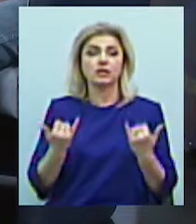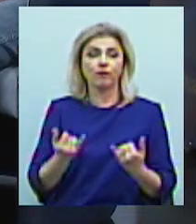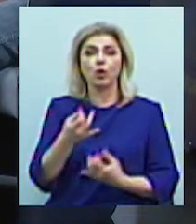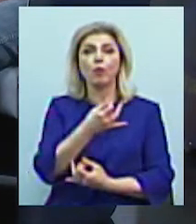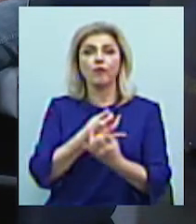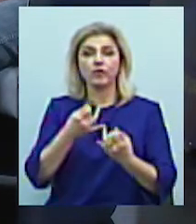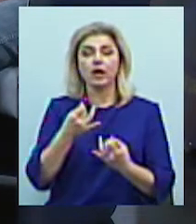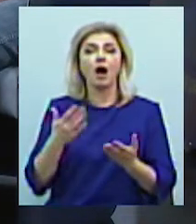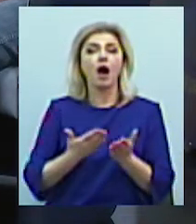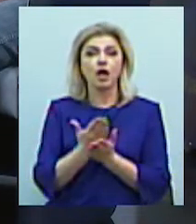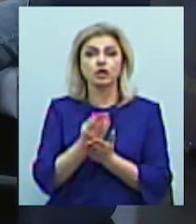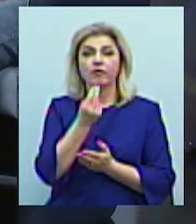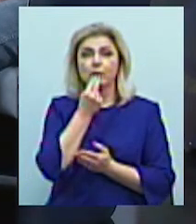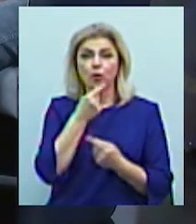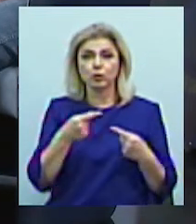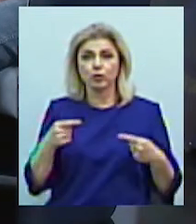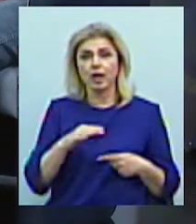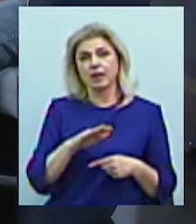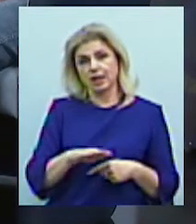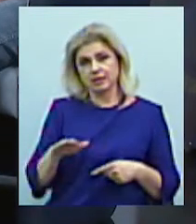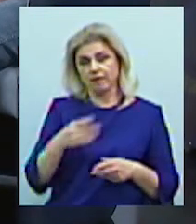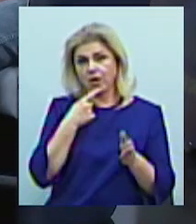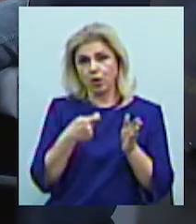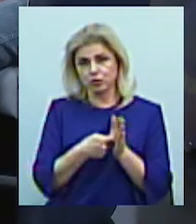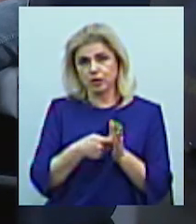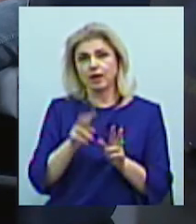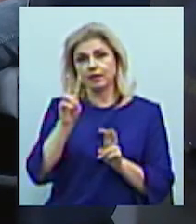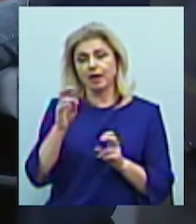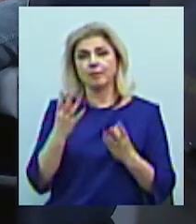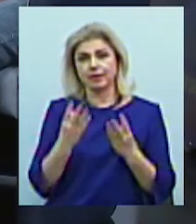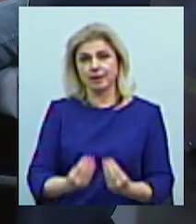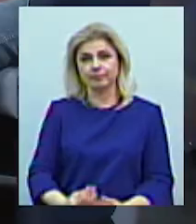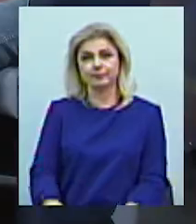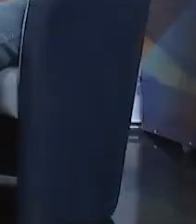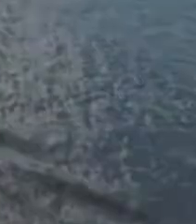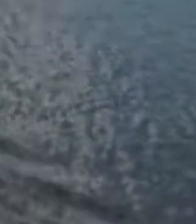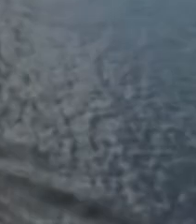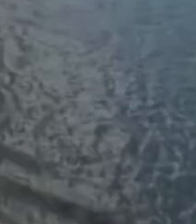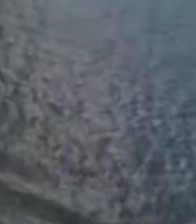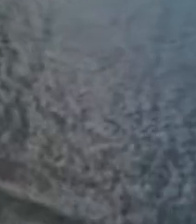обговорювали якість продуктів дитячого харчування. Це була тема дня. На все добре.